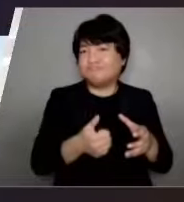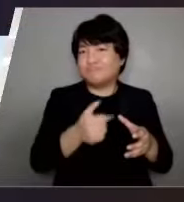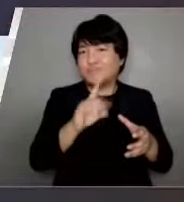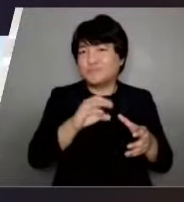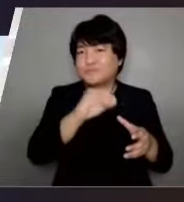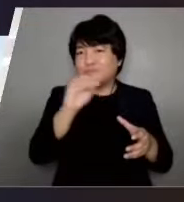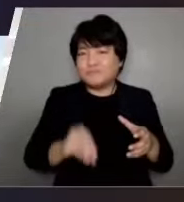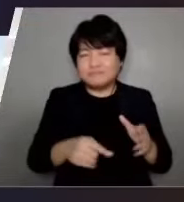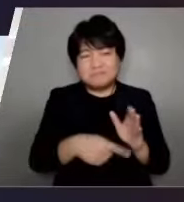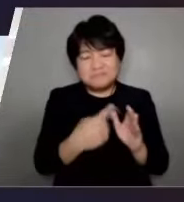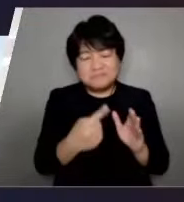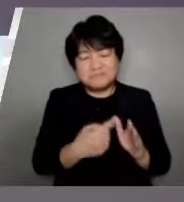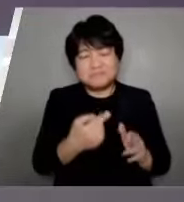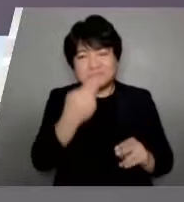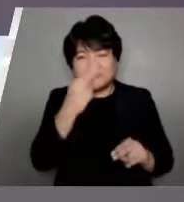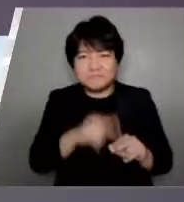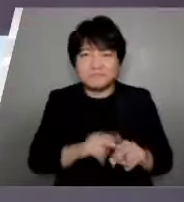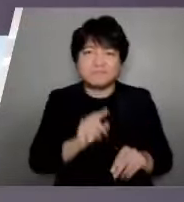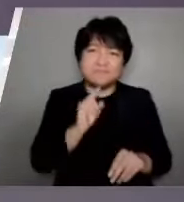drama, minsan holon.